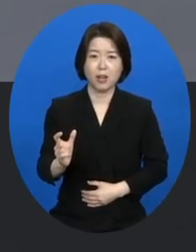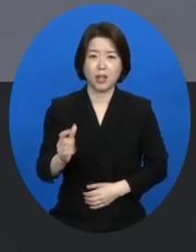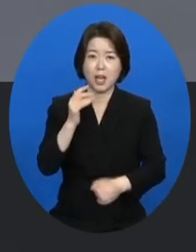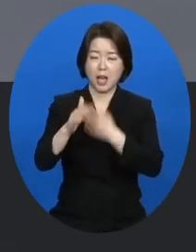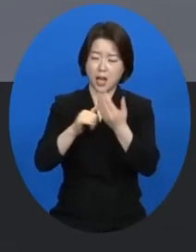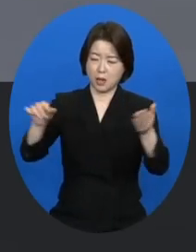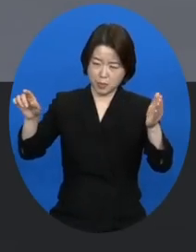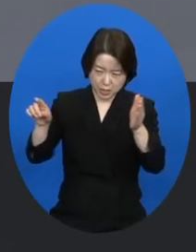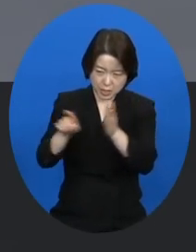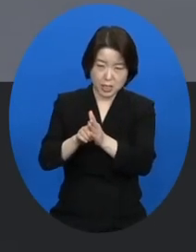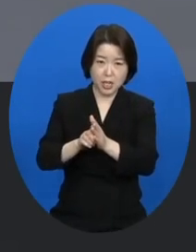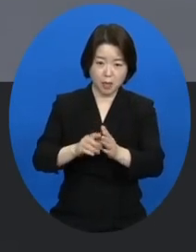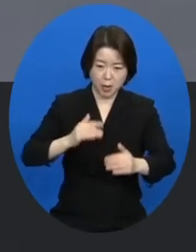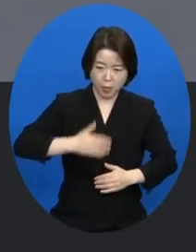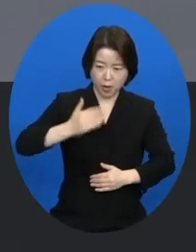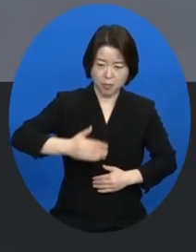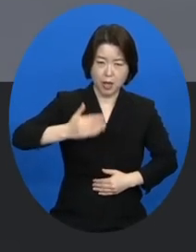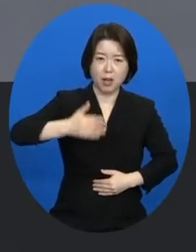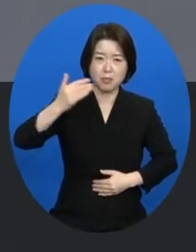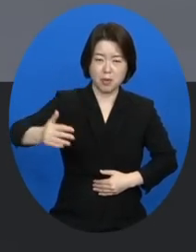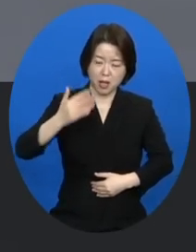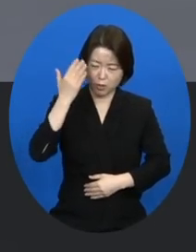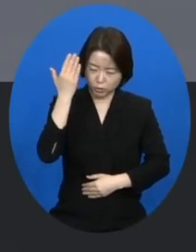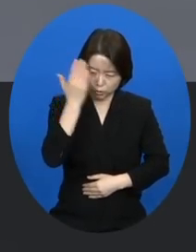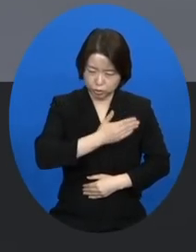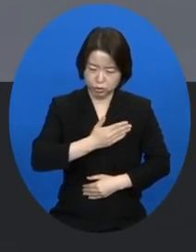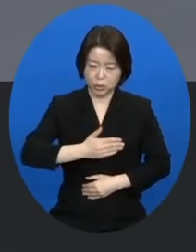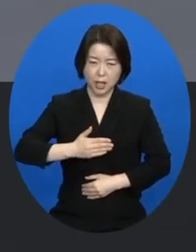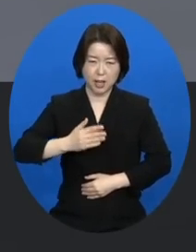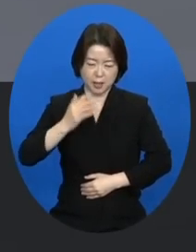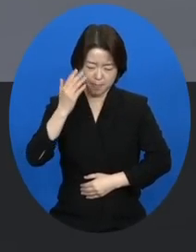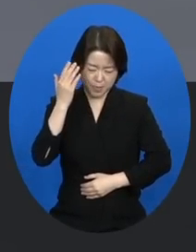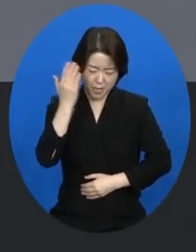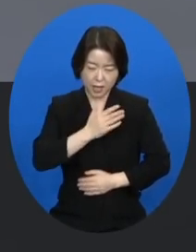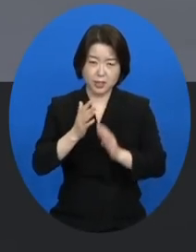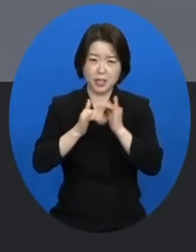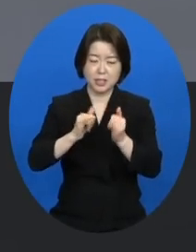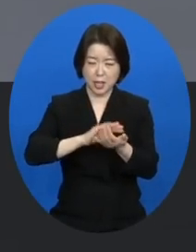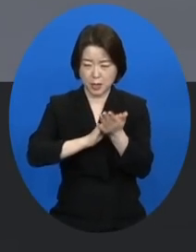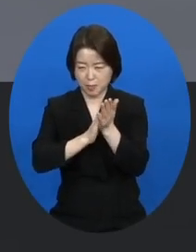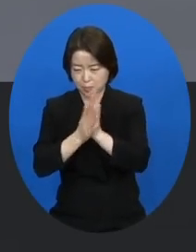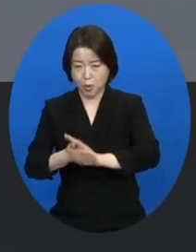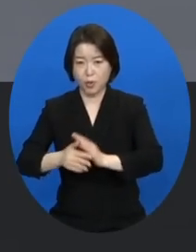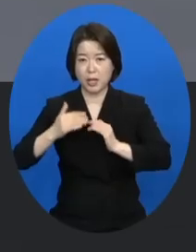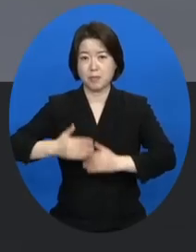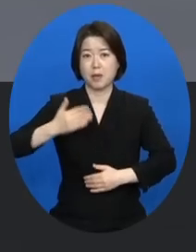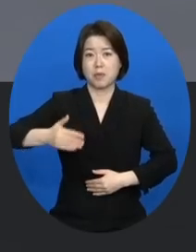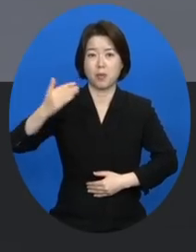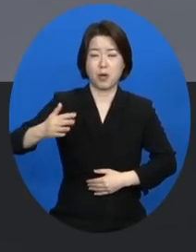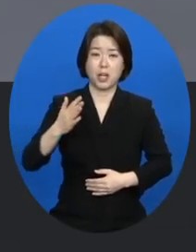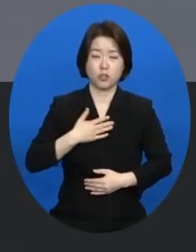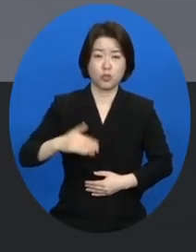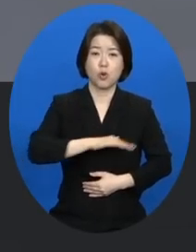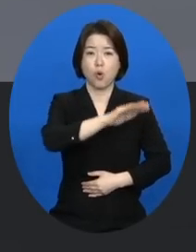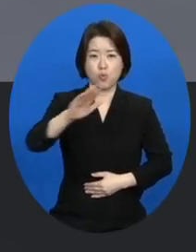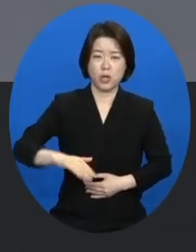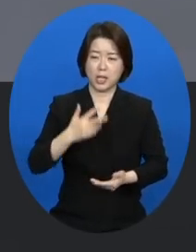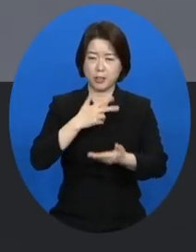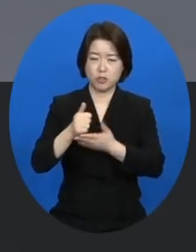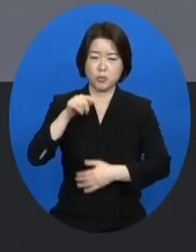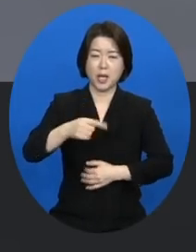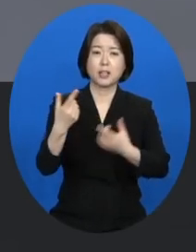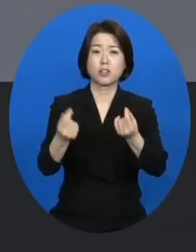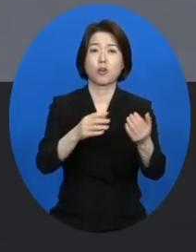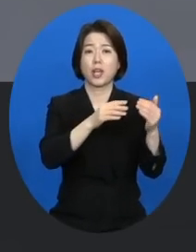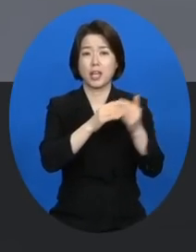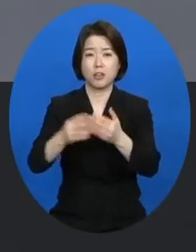하나님을 신뢰함으로 나아가는 순결한 정금과 같은 자로 요셉이 변화되어 갑니다. 바로 저와 여러분들을 주님께서 그렇게